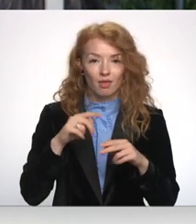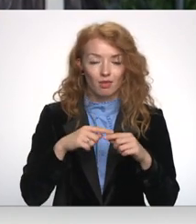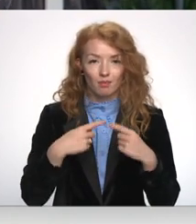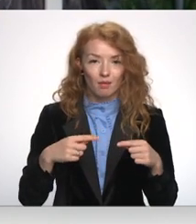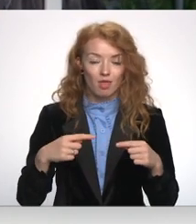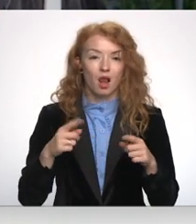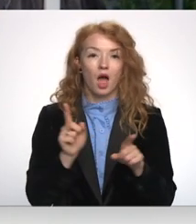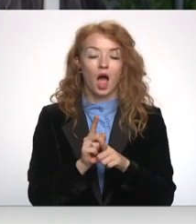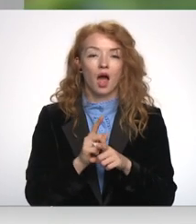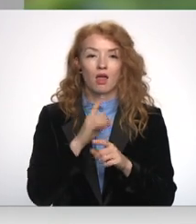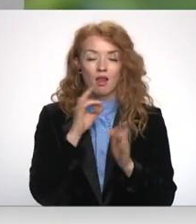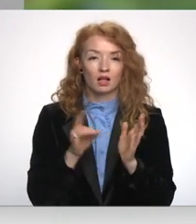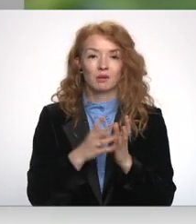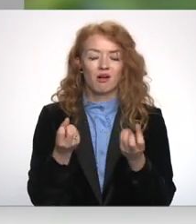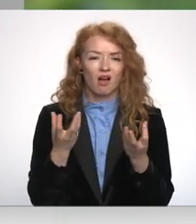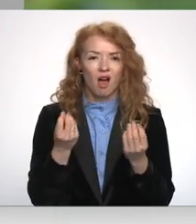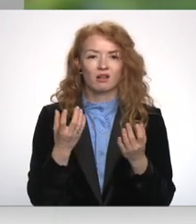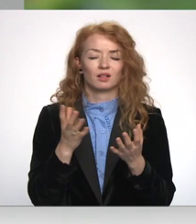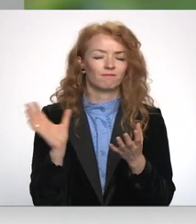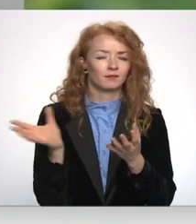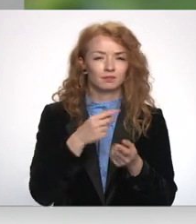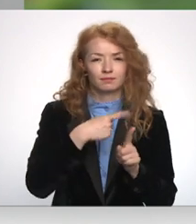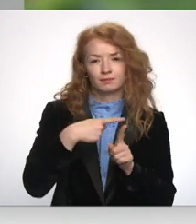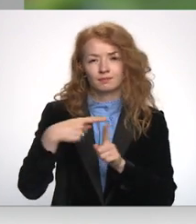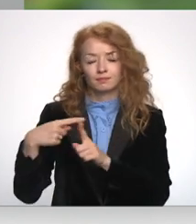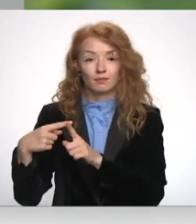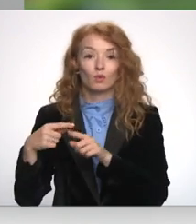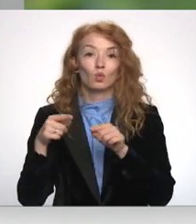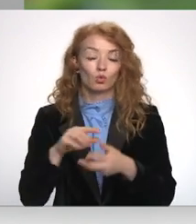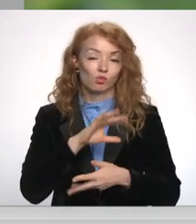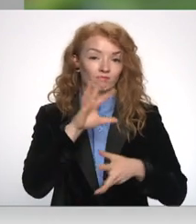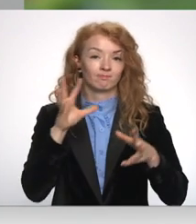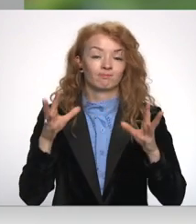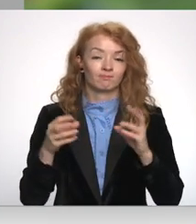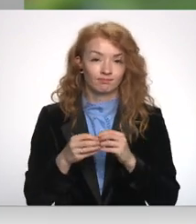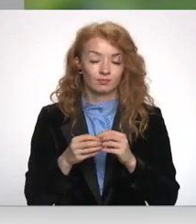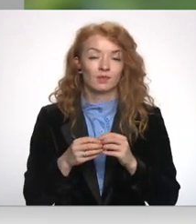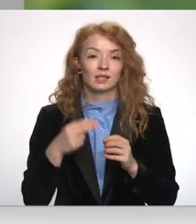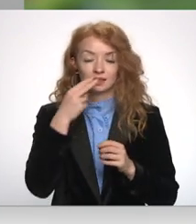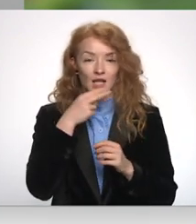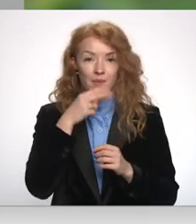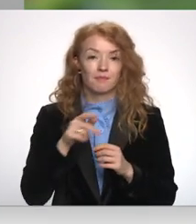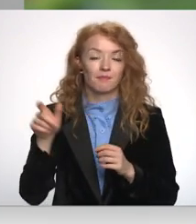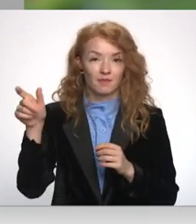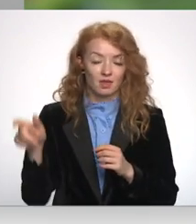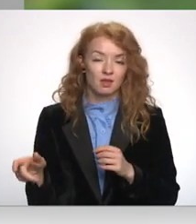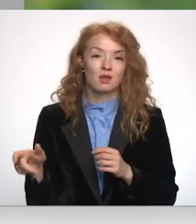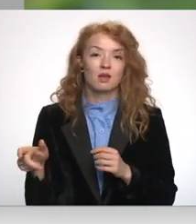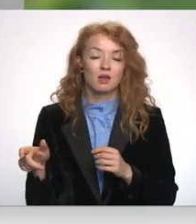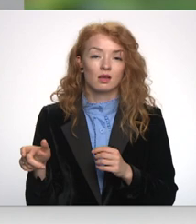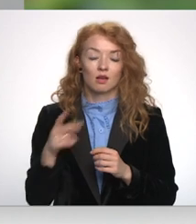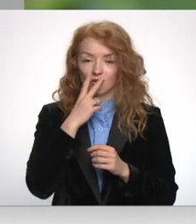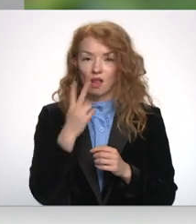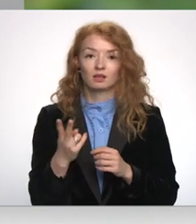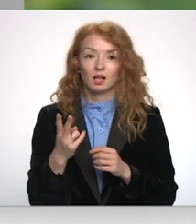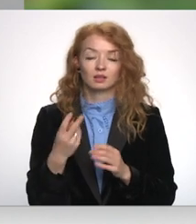degviela, elektrība, gāze, viss tas sumējās un saliekot, visticamāk zemnieks saliekot to visu Excel tabulā redzēs,